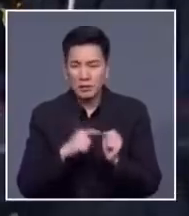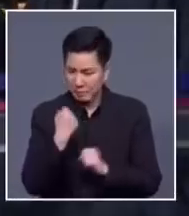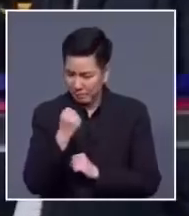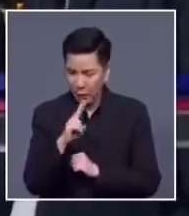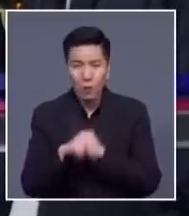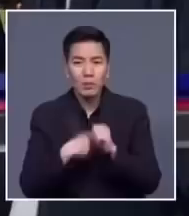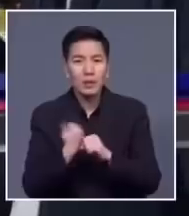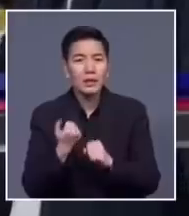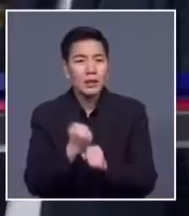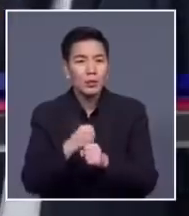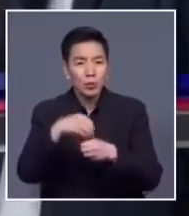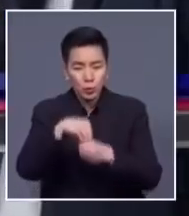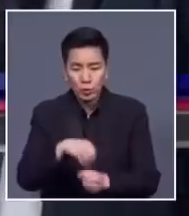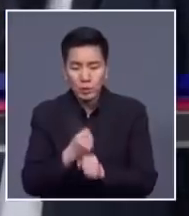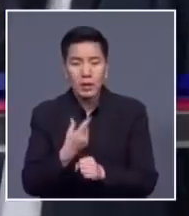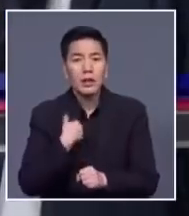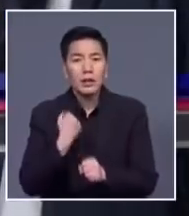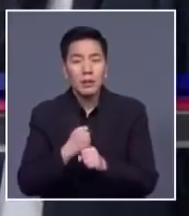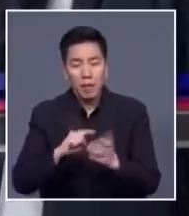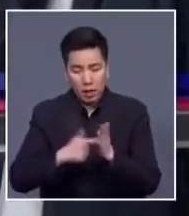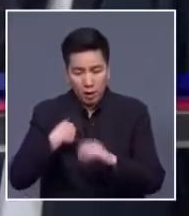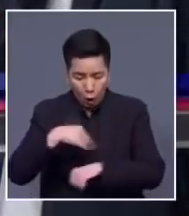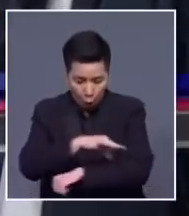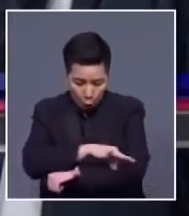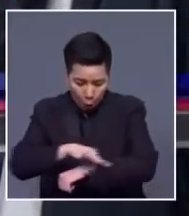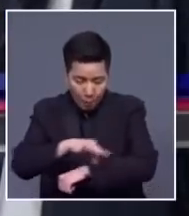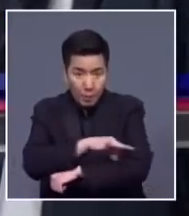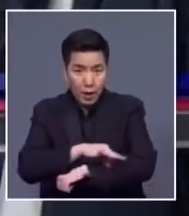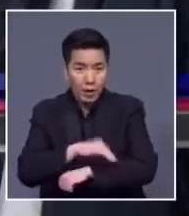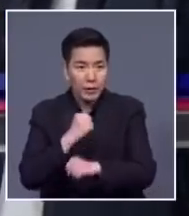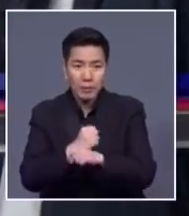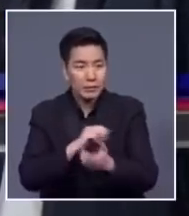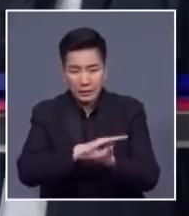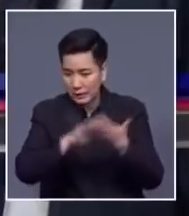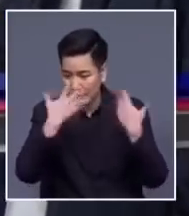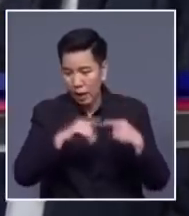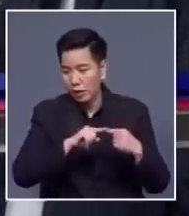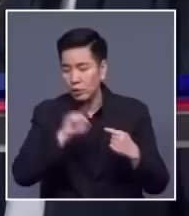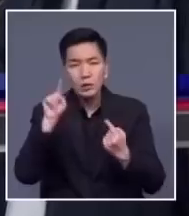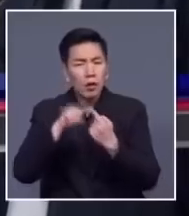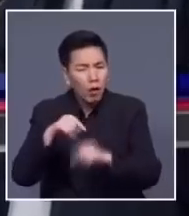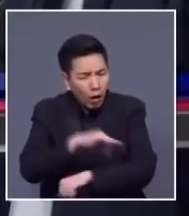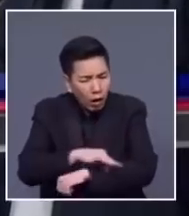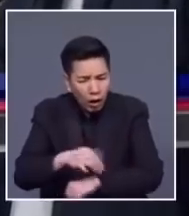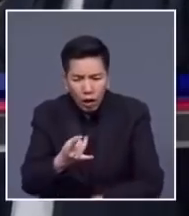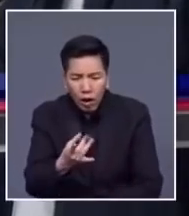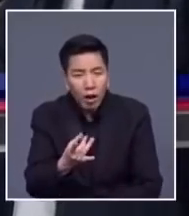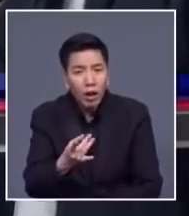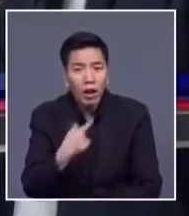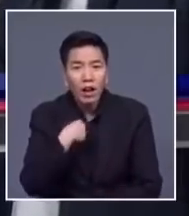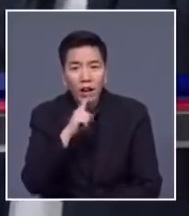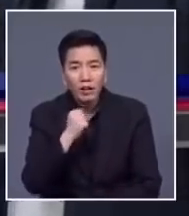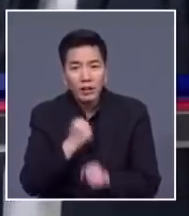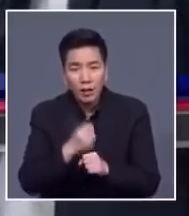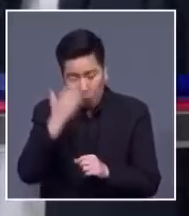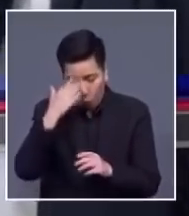นยังไงบ้างเรามีหน้าที่ทำอะไรอยู่ครับ ผมทำตั้งแต่ออกแบบจนสำเร็จเลยครับ ครับออกแบบนี่คือออกแบบอะไรครับ ออกแบบของหั